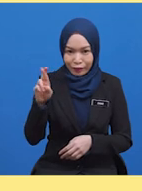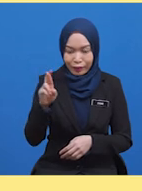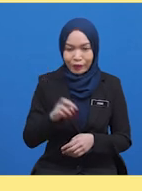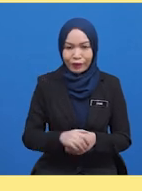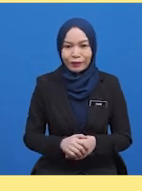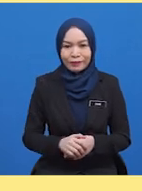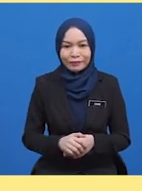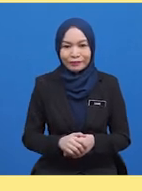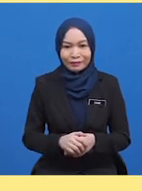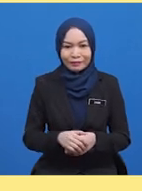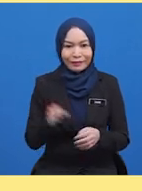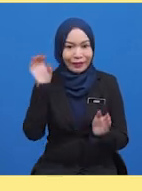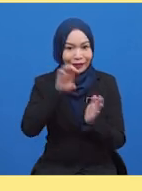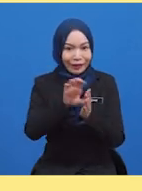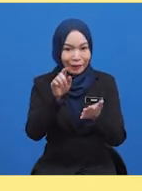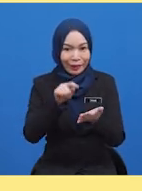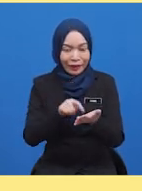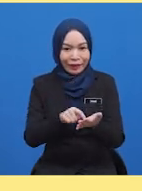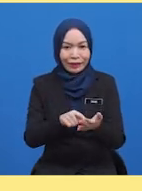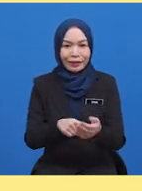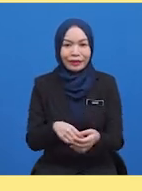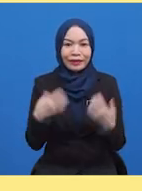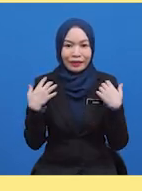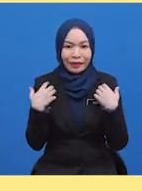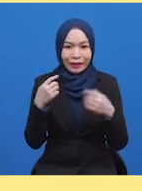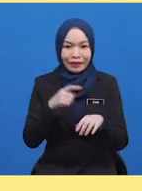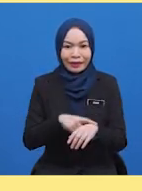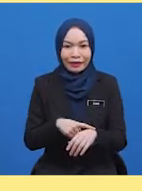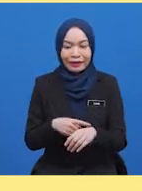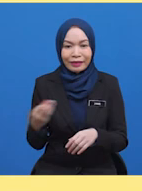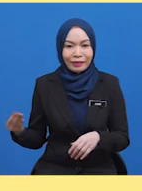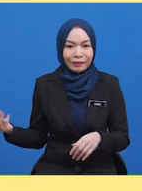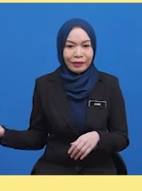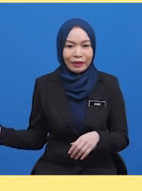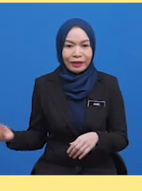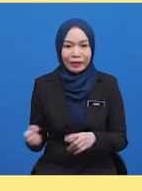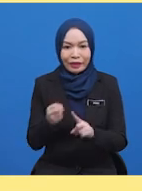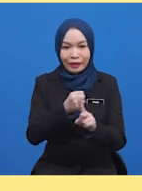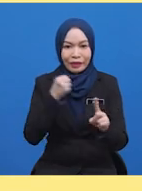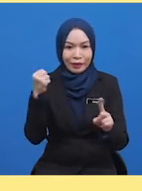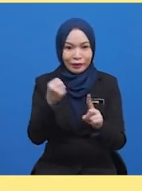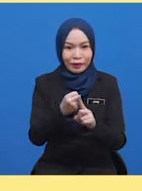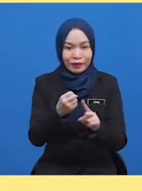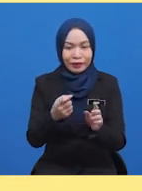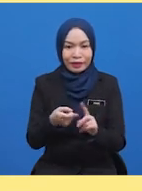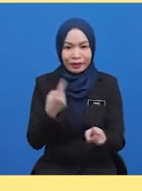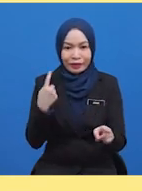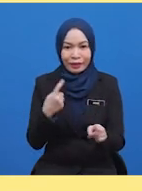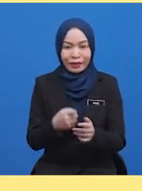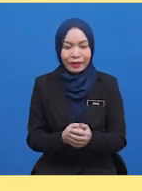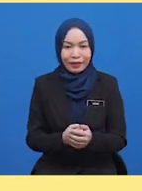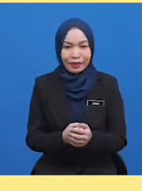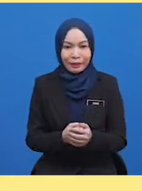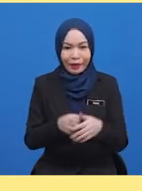gambar yang tular dalam media sosial itu diambil oleh jurugambar Muhammad Nazri